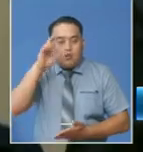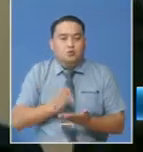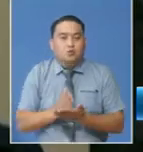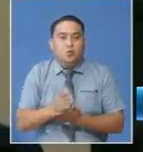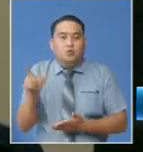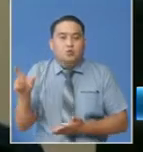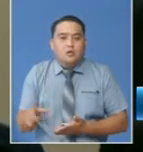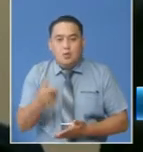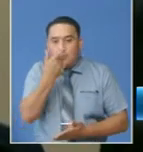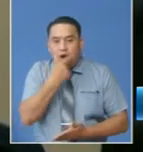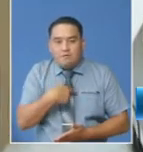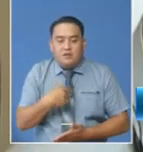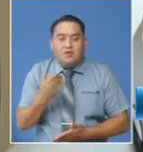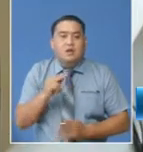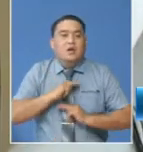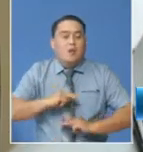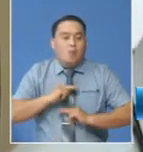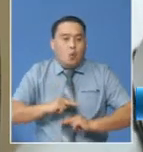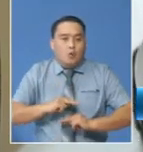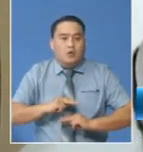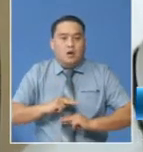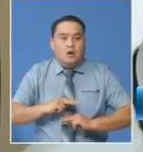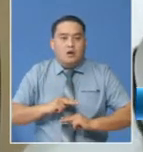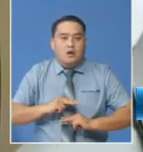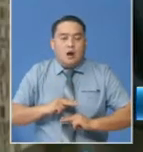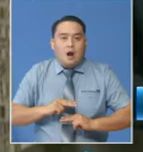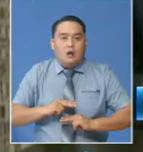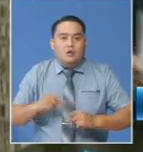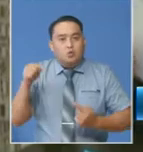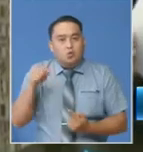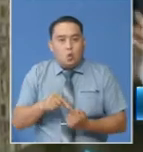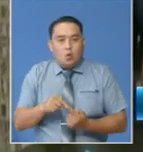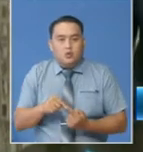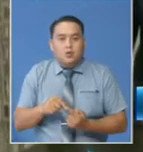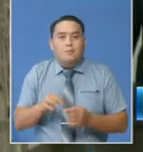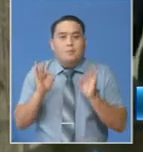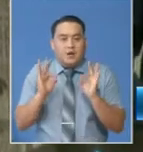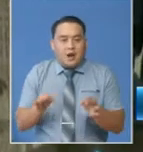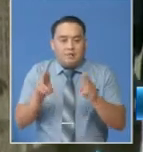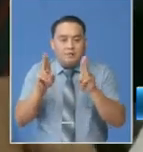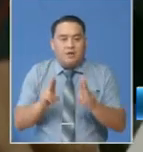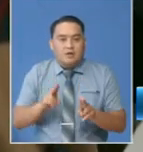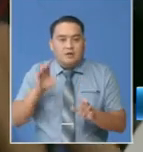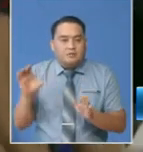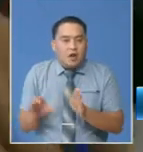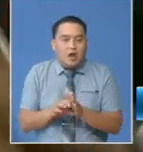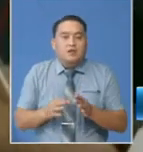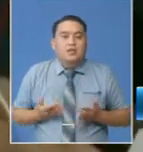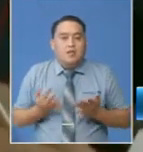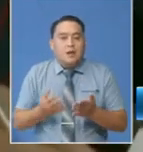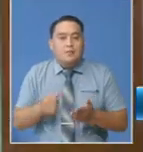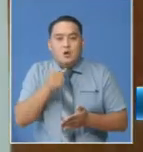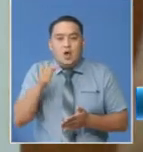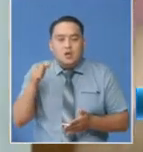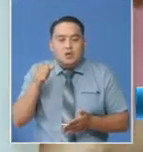госслужащих этичное поведение теперь не просто абстрактная фраза, а конкретный набор правил. За соблюдением требований с января